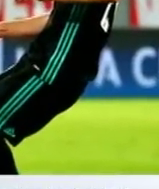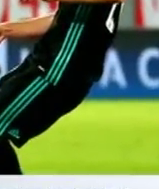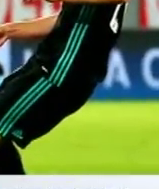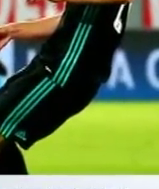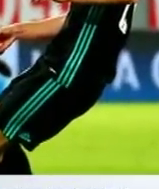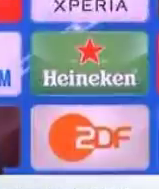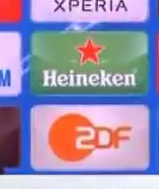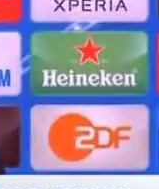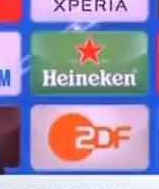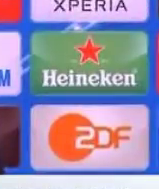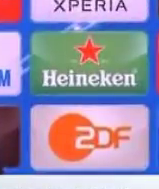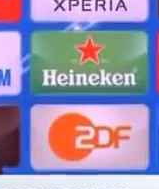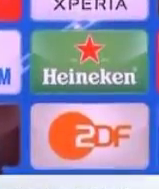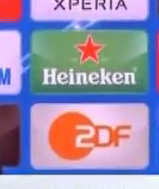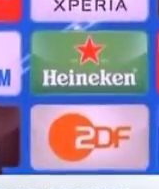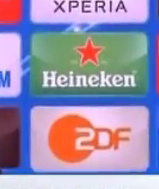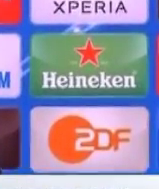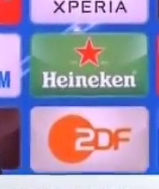5-2.